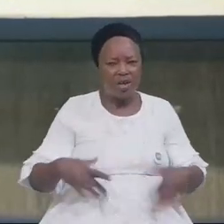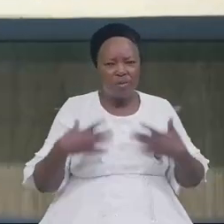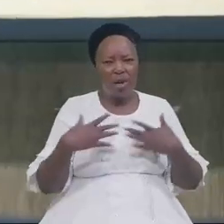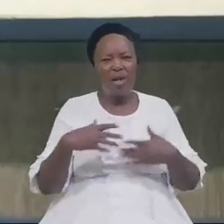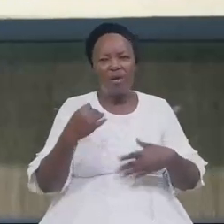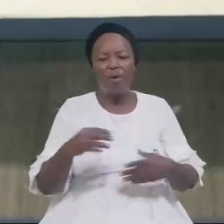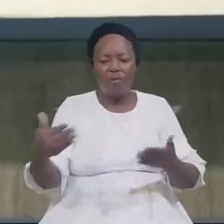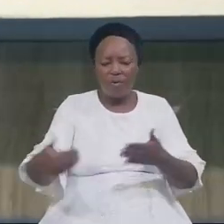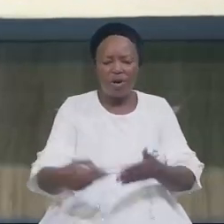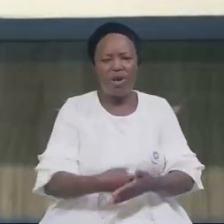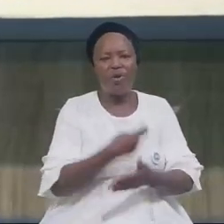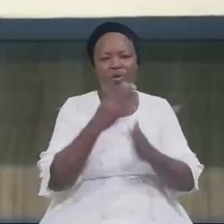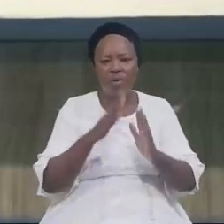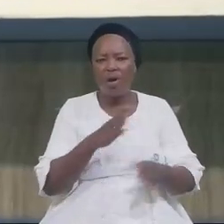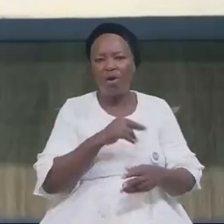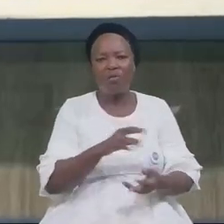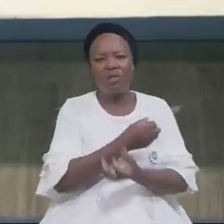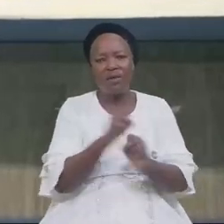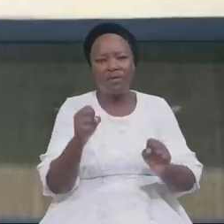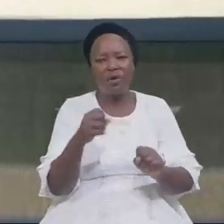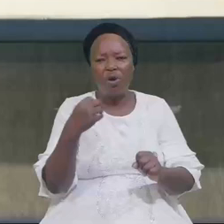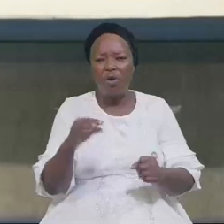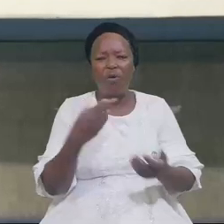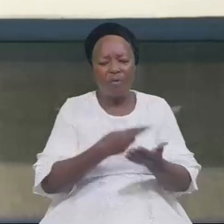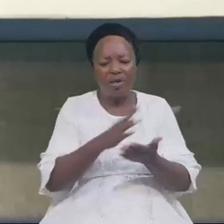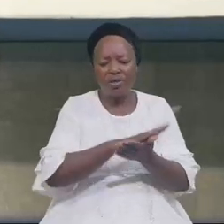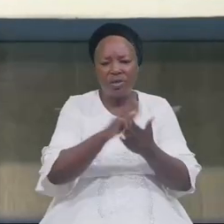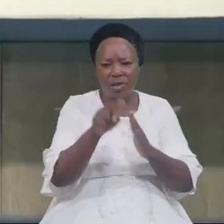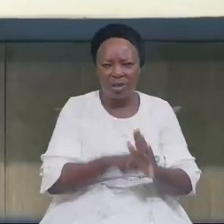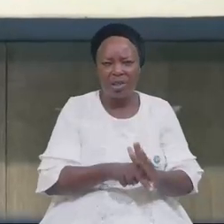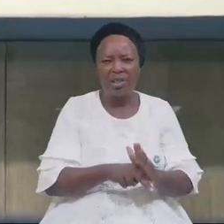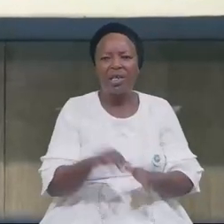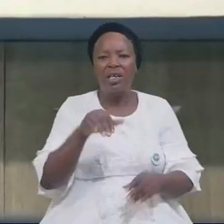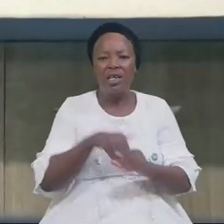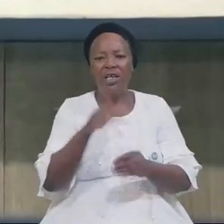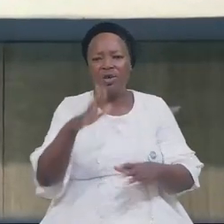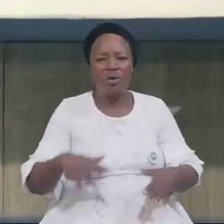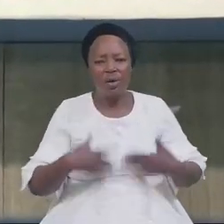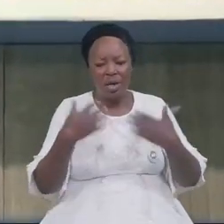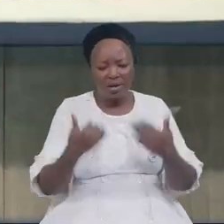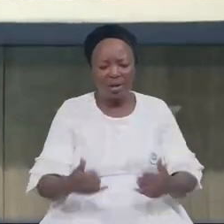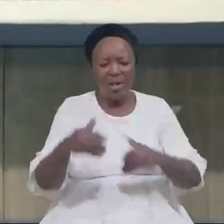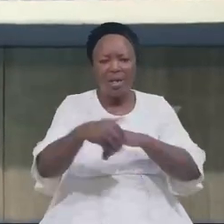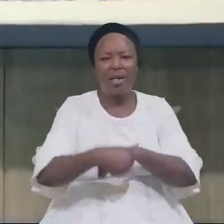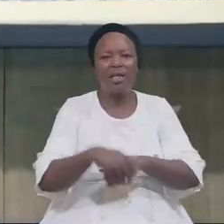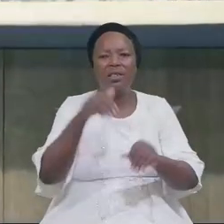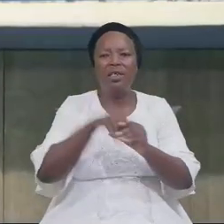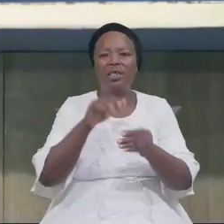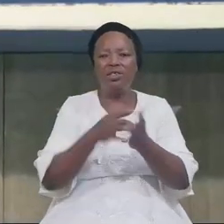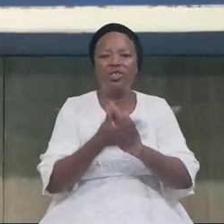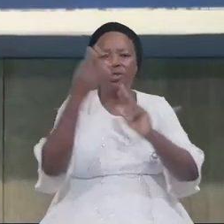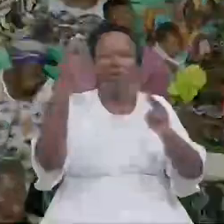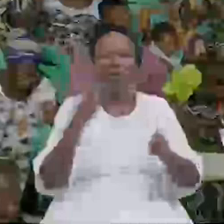nouvelle vie de renouvellement, de rédemption, de justice dans votre vie, ce soir, au nom de